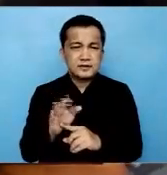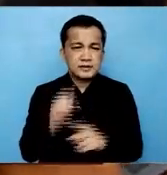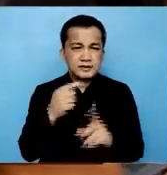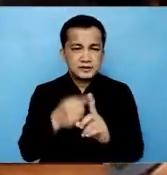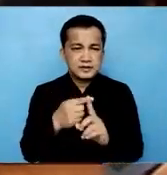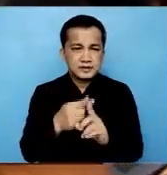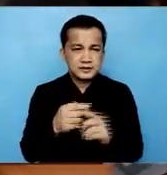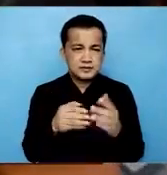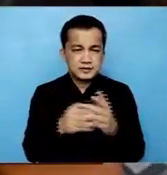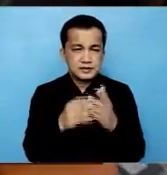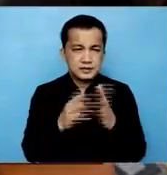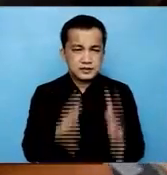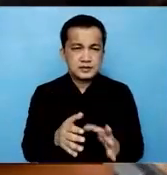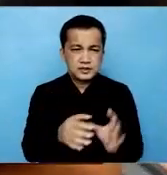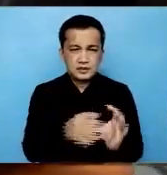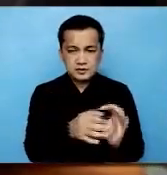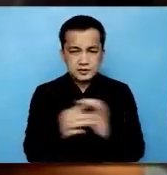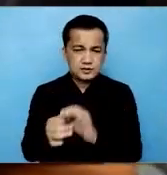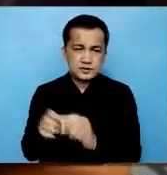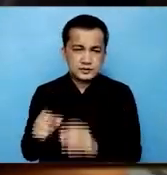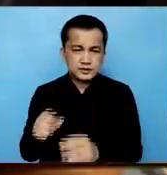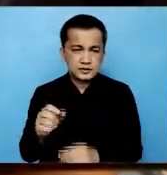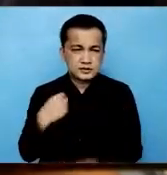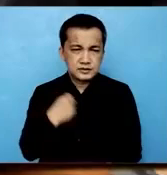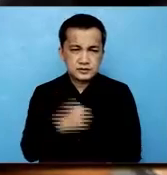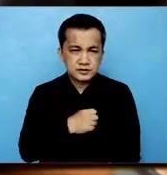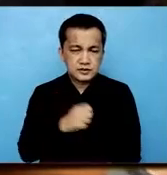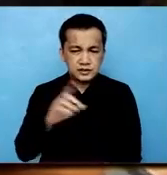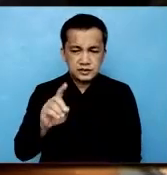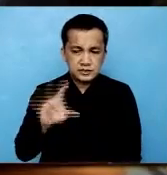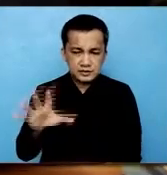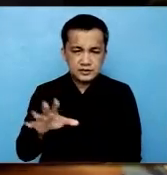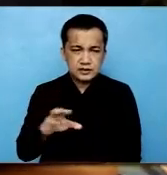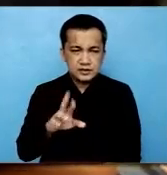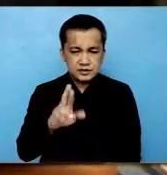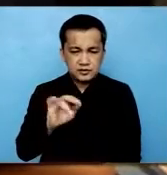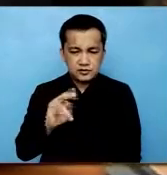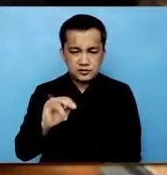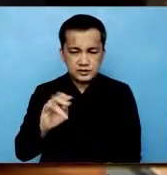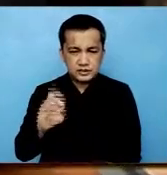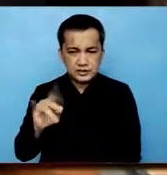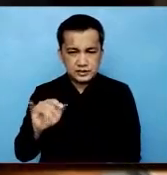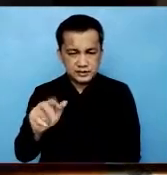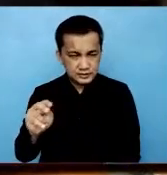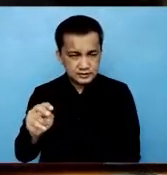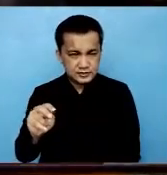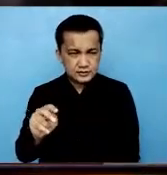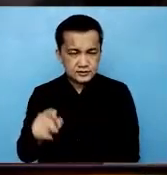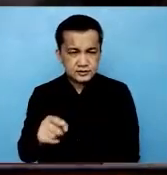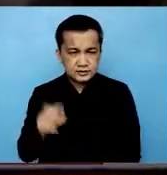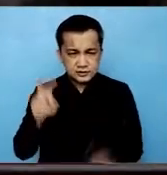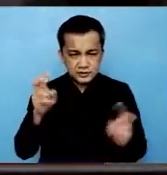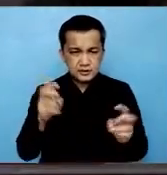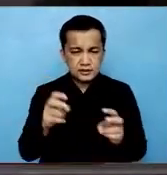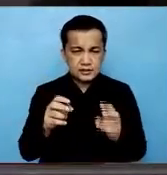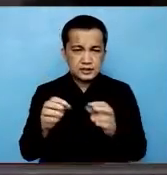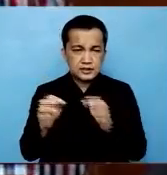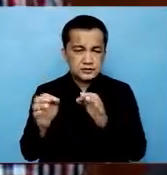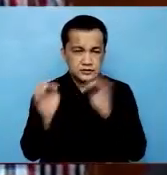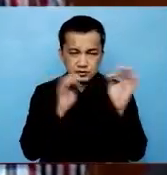na mag-uugnay kay Senator Laila De Lima at kay Ronnie P. Dayan sa sinasabing illegal na kalakaran ng